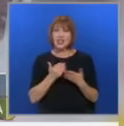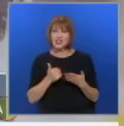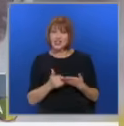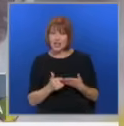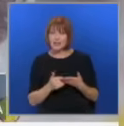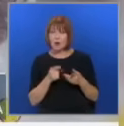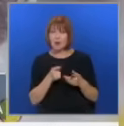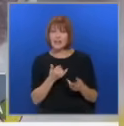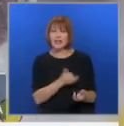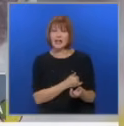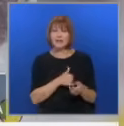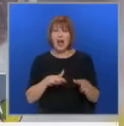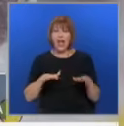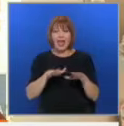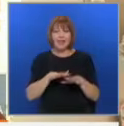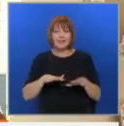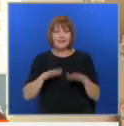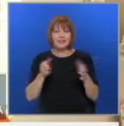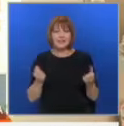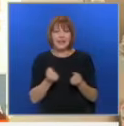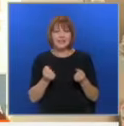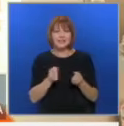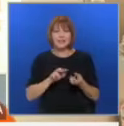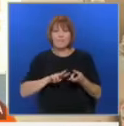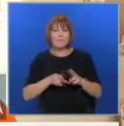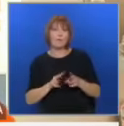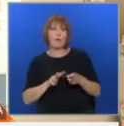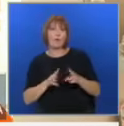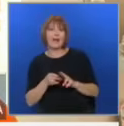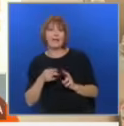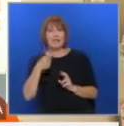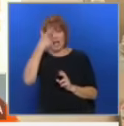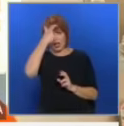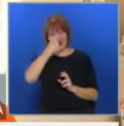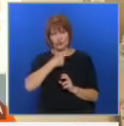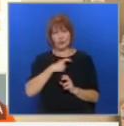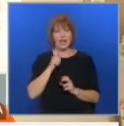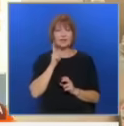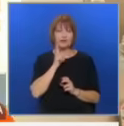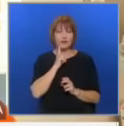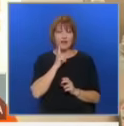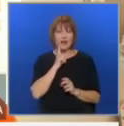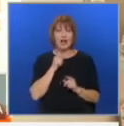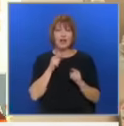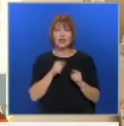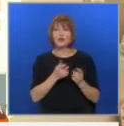наркотичните вещества действат по начин така, че да променят личността на човек. И оттам нататък вече той предприема действия, които